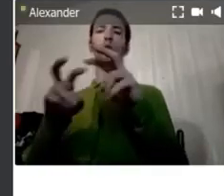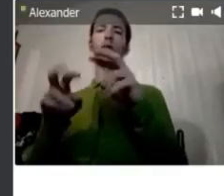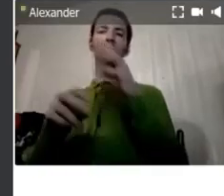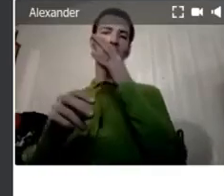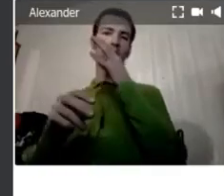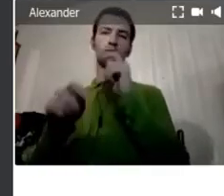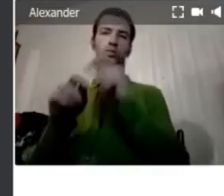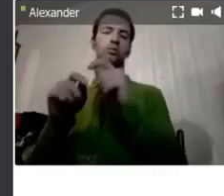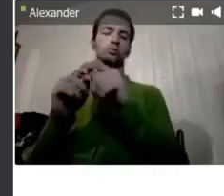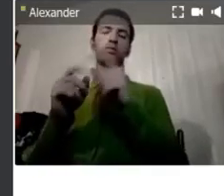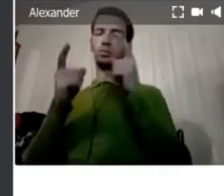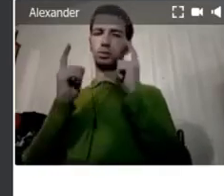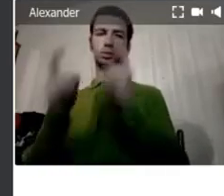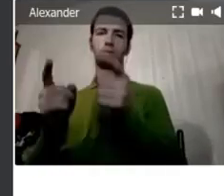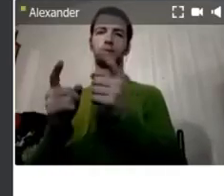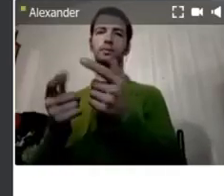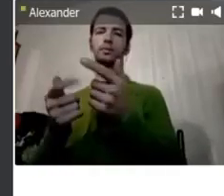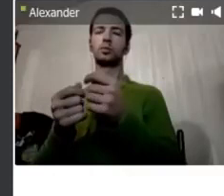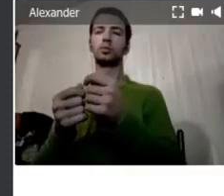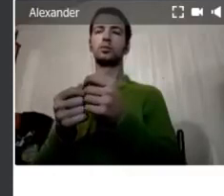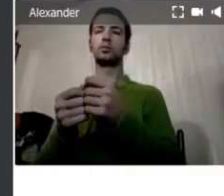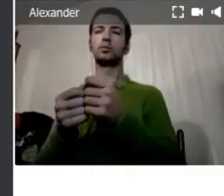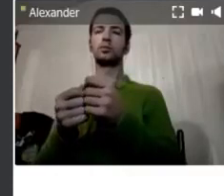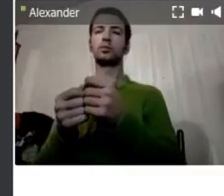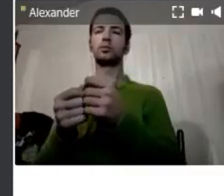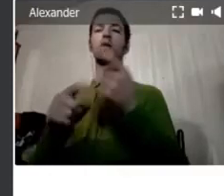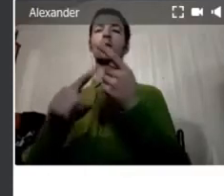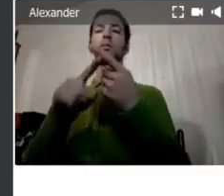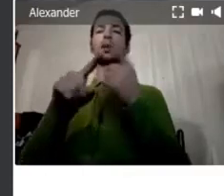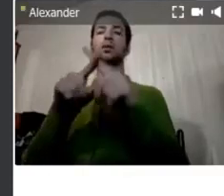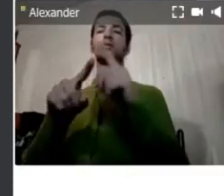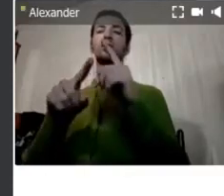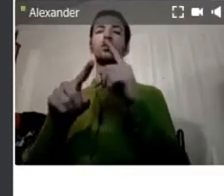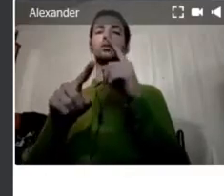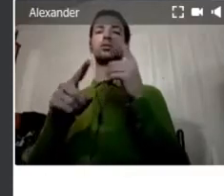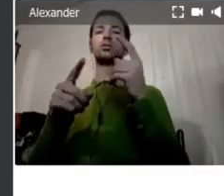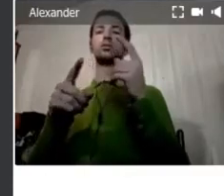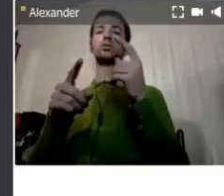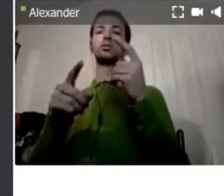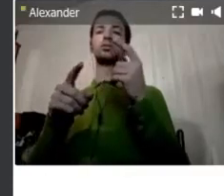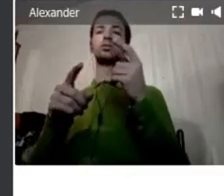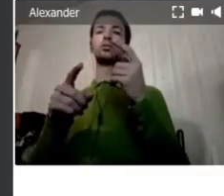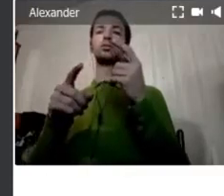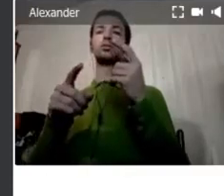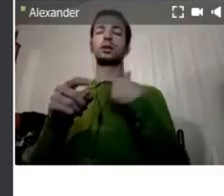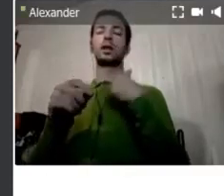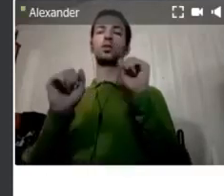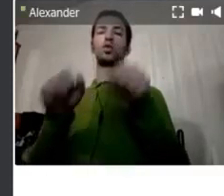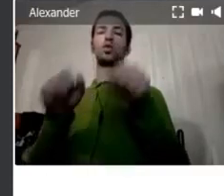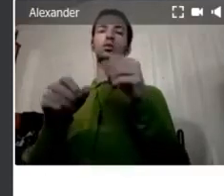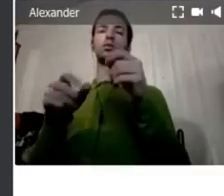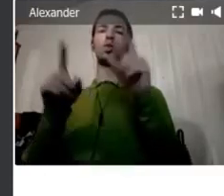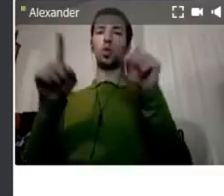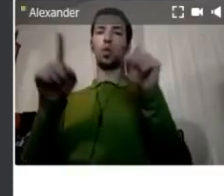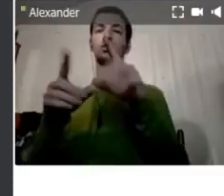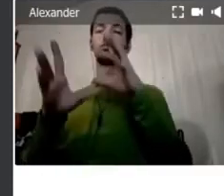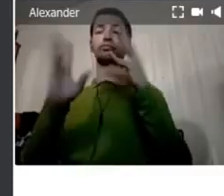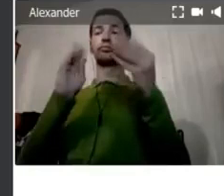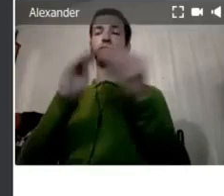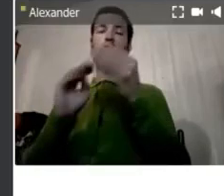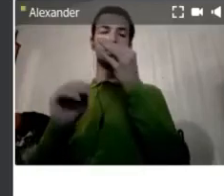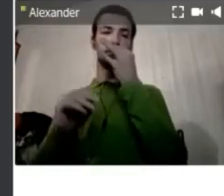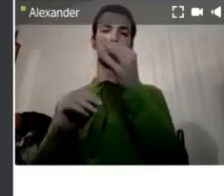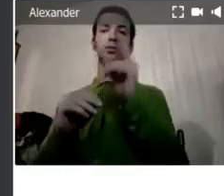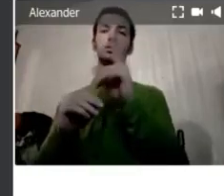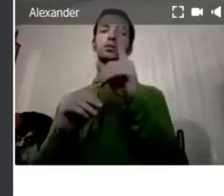заниматься инвестициями, то вы можете спокойно разобраться в этой теме, посмотреть, проанализировать